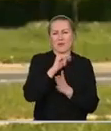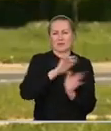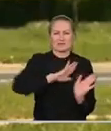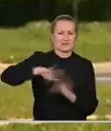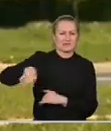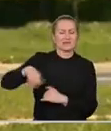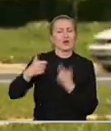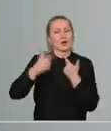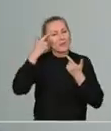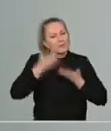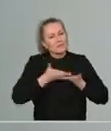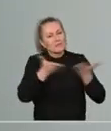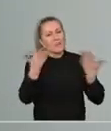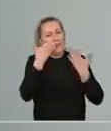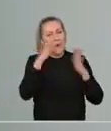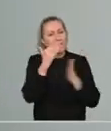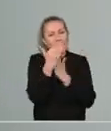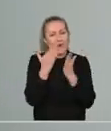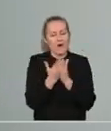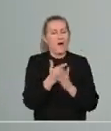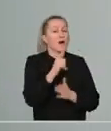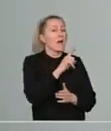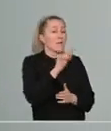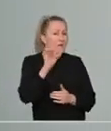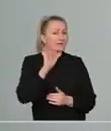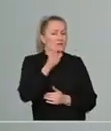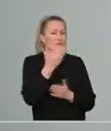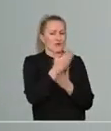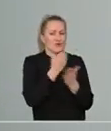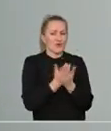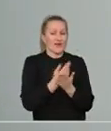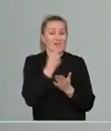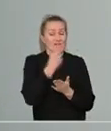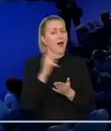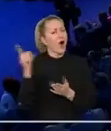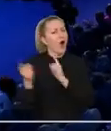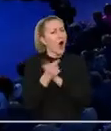szerokiego programu. Programu, którego po stronie opozycji ciągle nie widać.